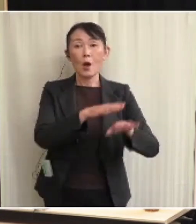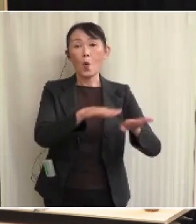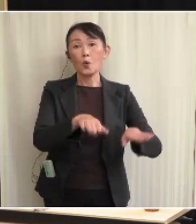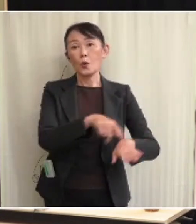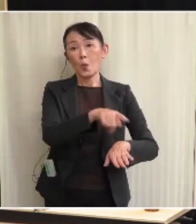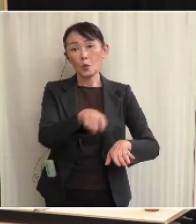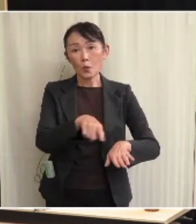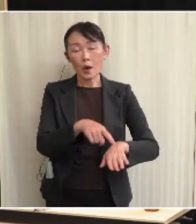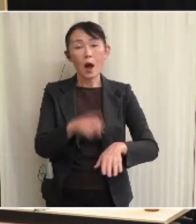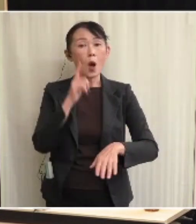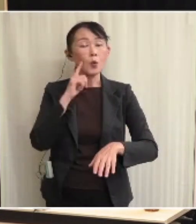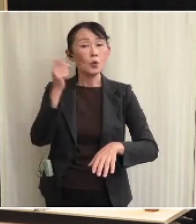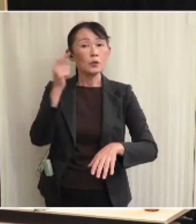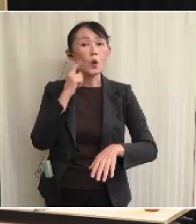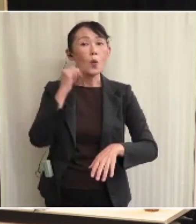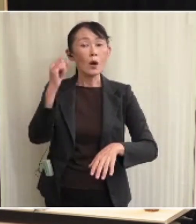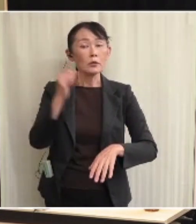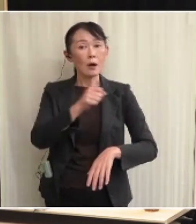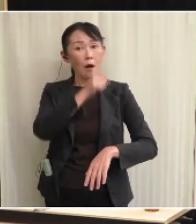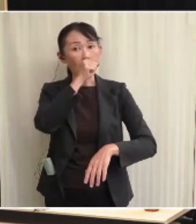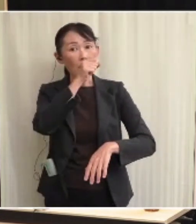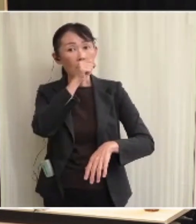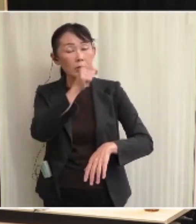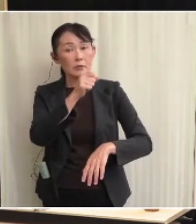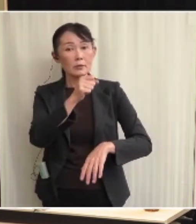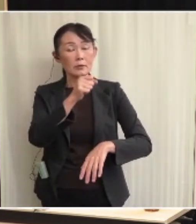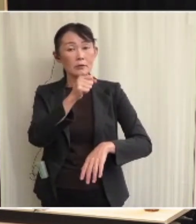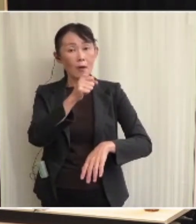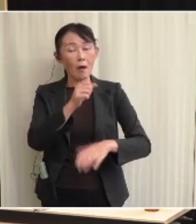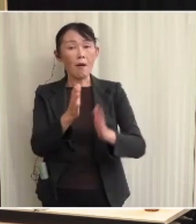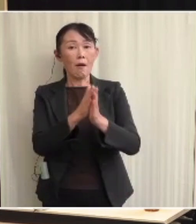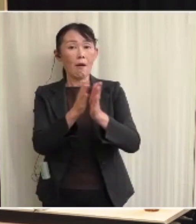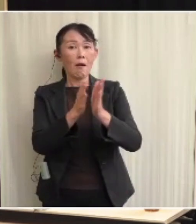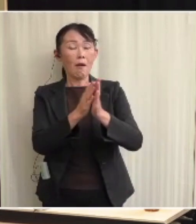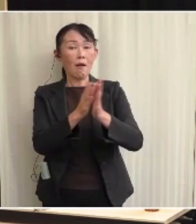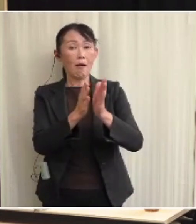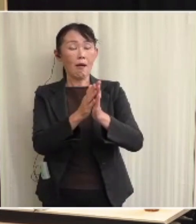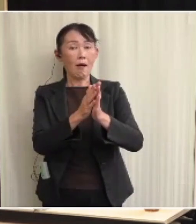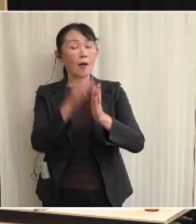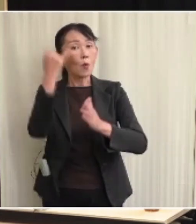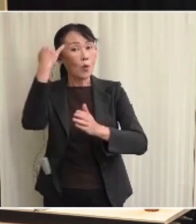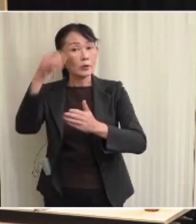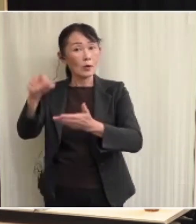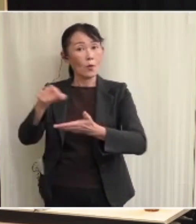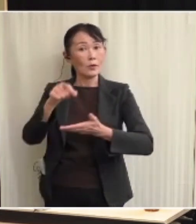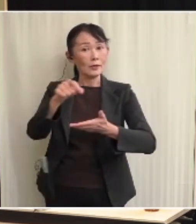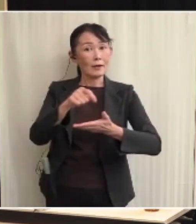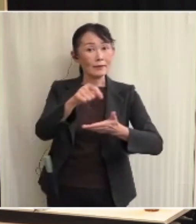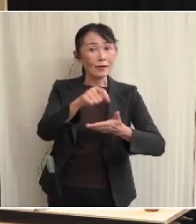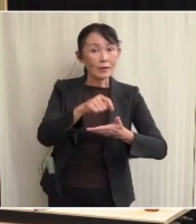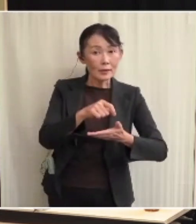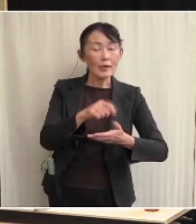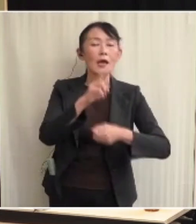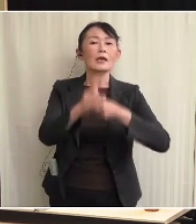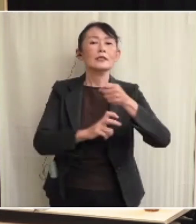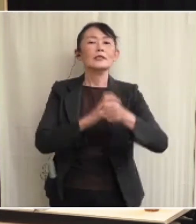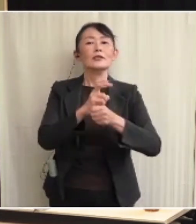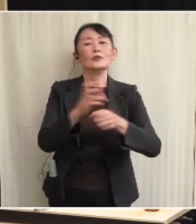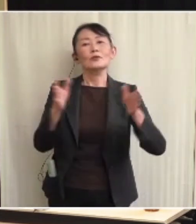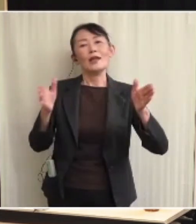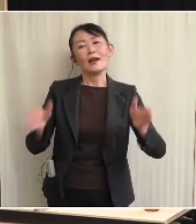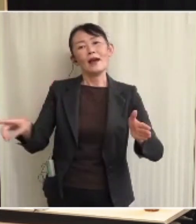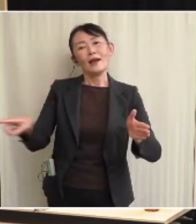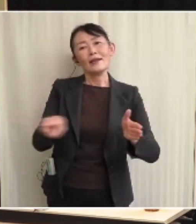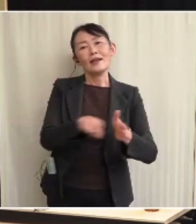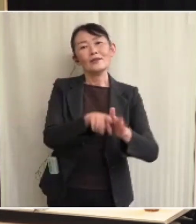んの皆さんに受け入れてもらったものですから、こうして、その魂を引き継ぎ20年続けられることができ